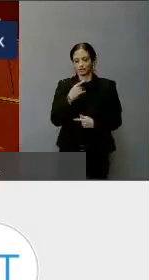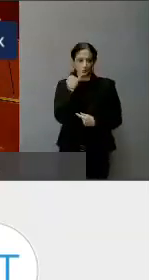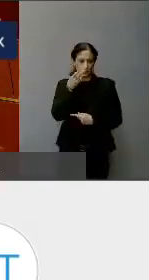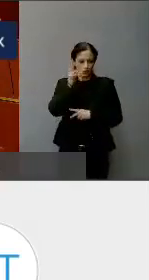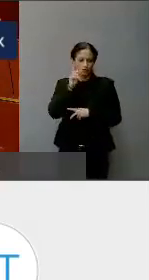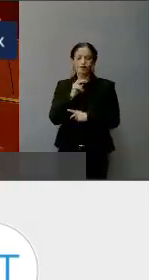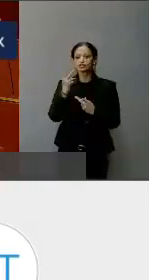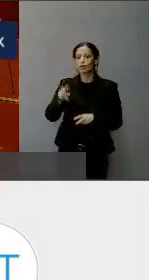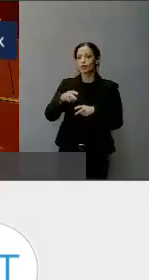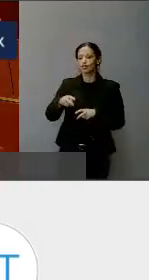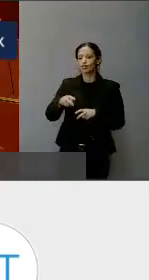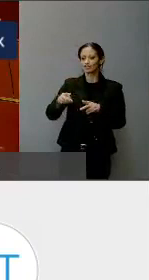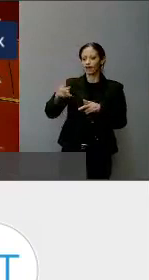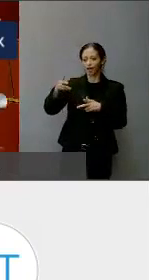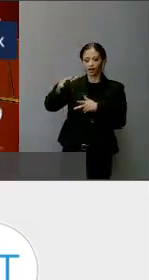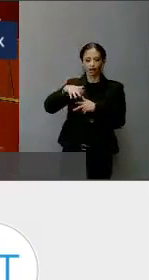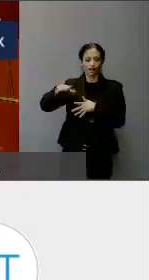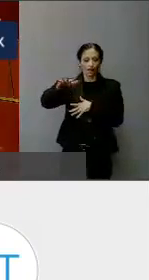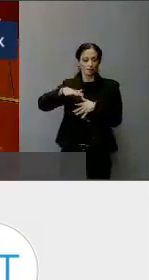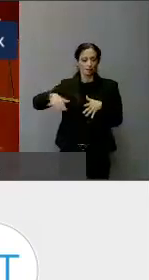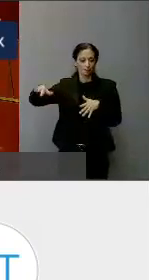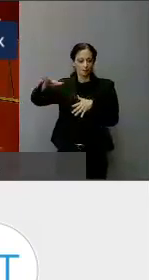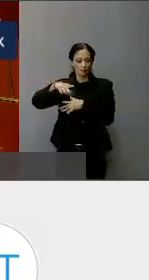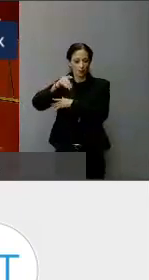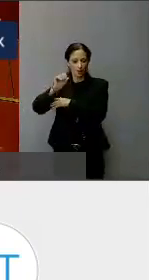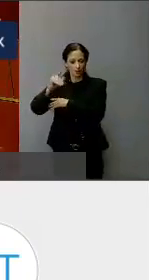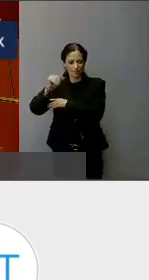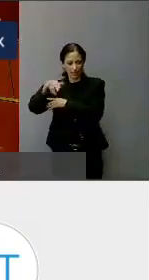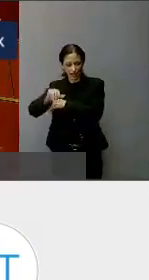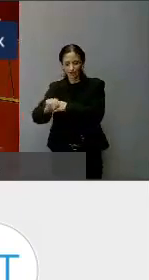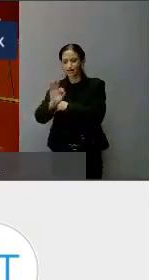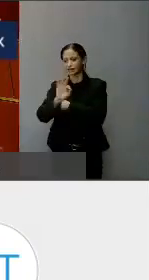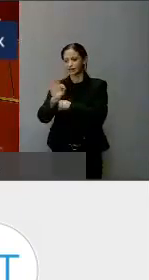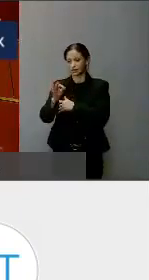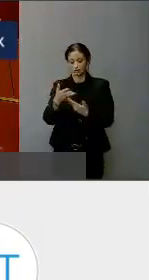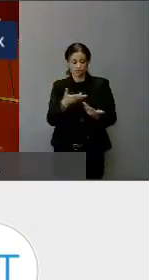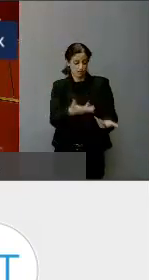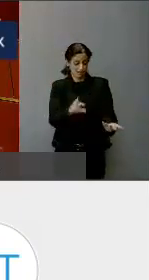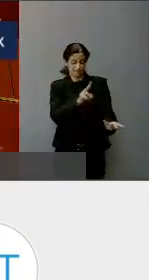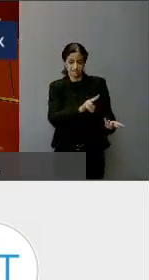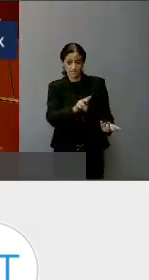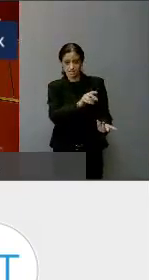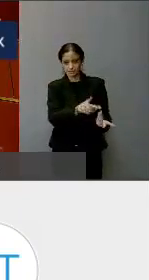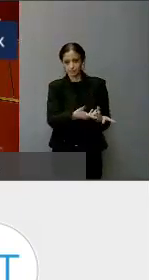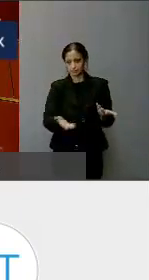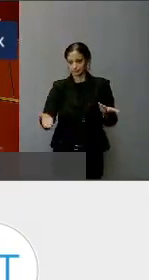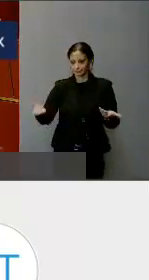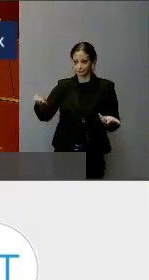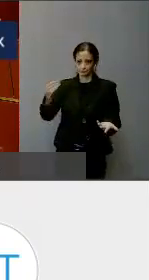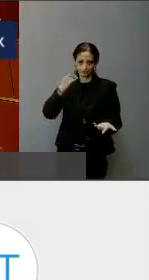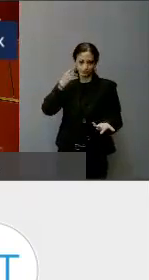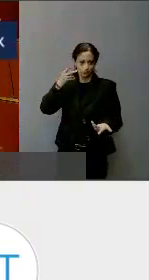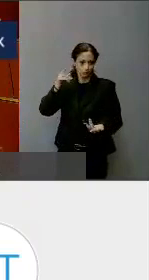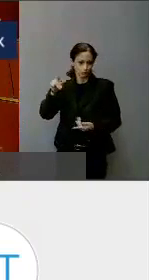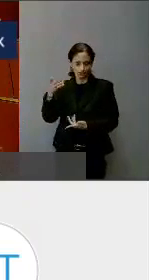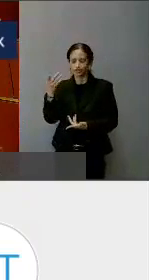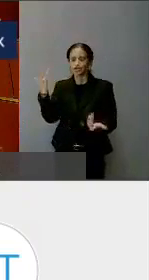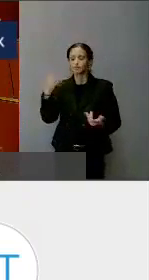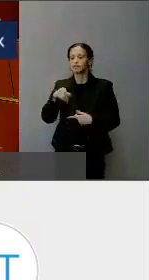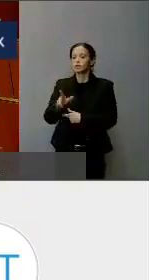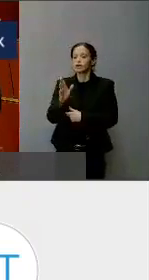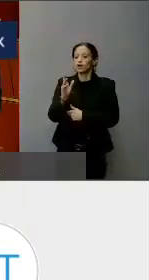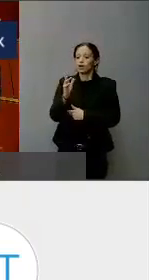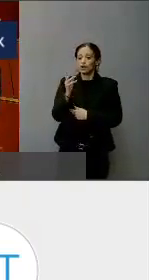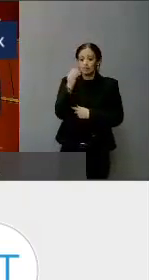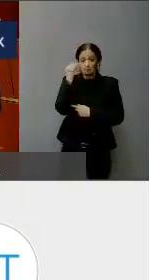e nel basso piemonte che non è la tesi ma non c'è bisogno che star del tempo per spiegarlo ma allora perché non possiamo prevedere che